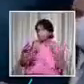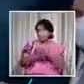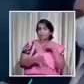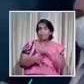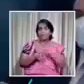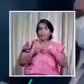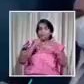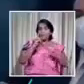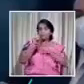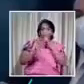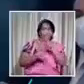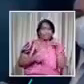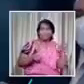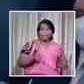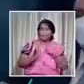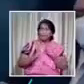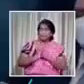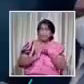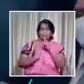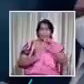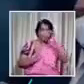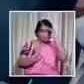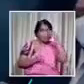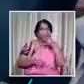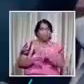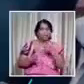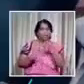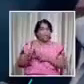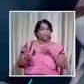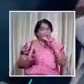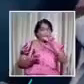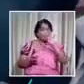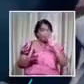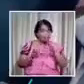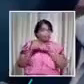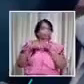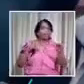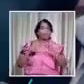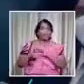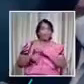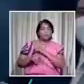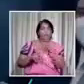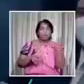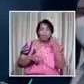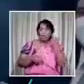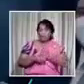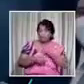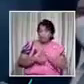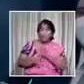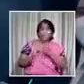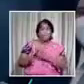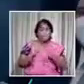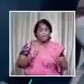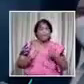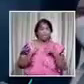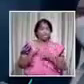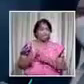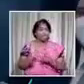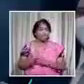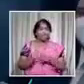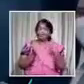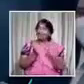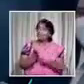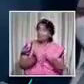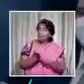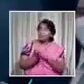වෙන කතාවක් තියෙන්නේ ගරු කතානායකතුමනි මේ අවුරුදු 74 තුල තමයි ගල්ලෝයි ව්‍යාපාරය මාවැලිය වික්ටෝරියාව